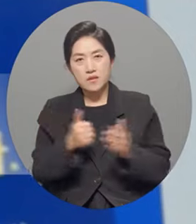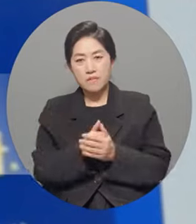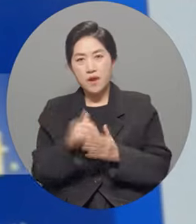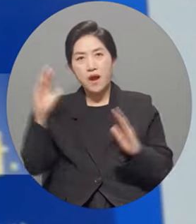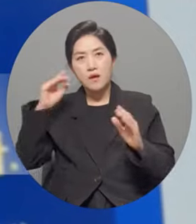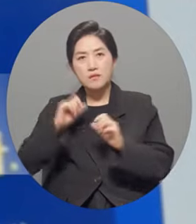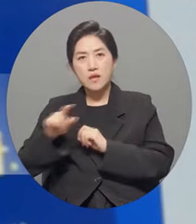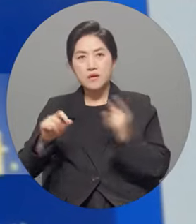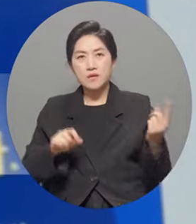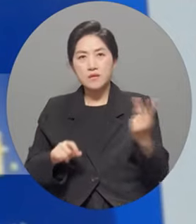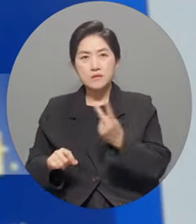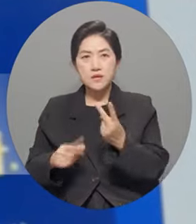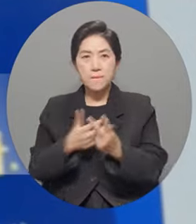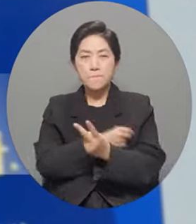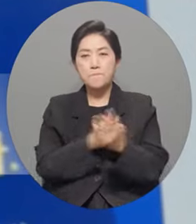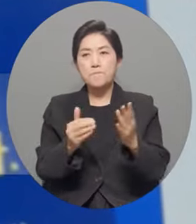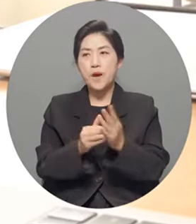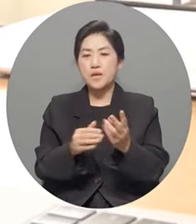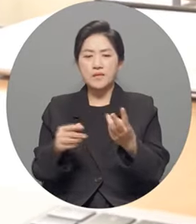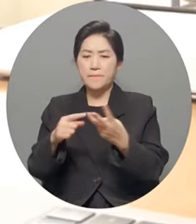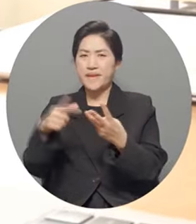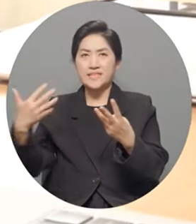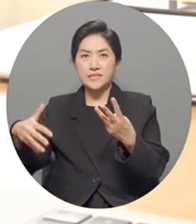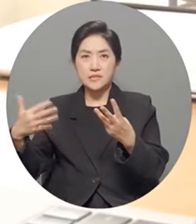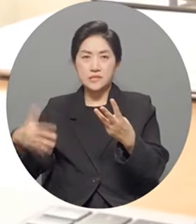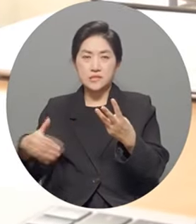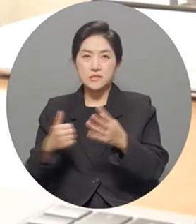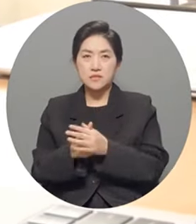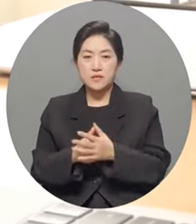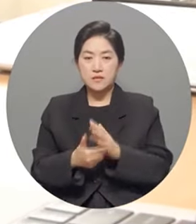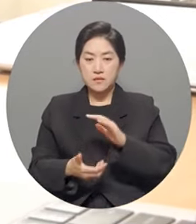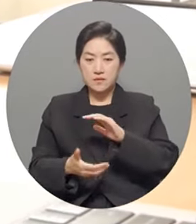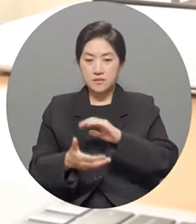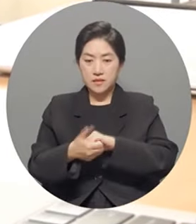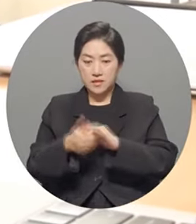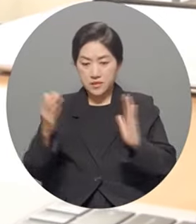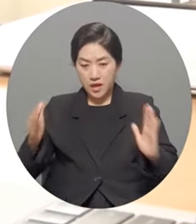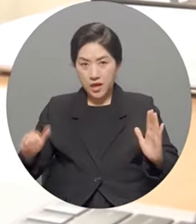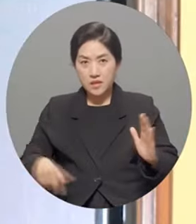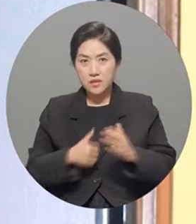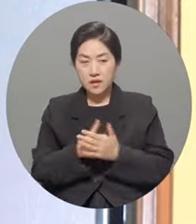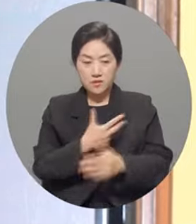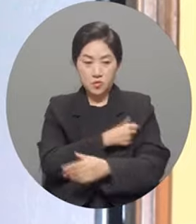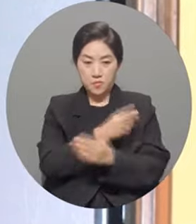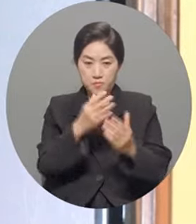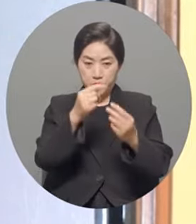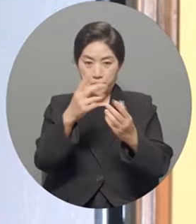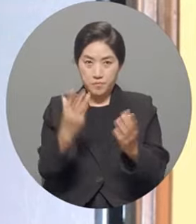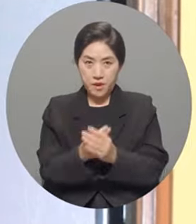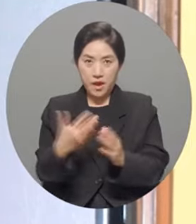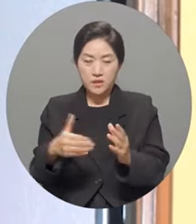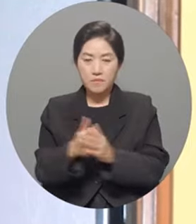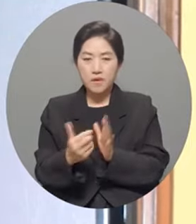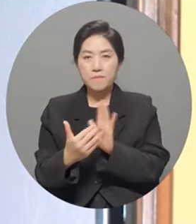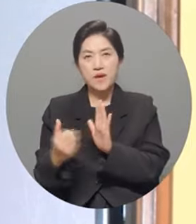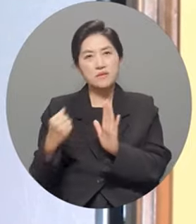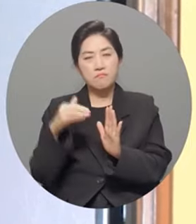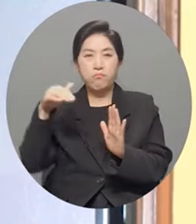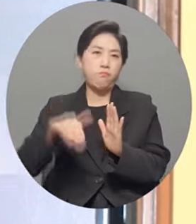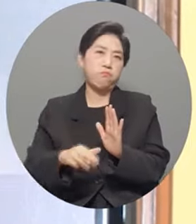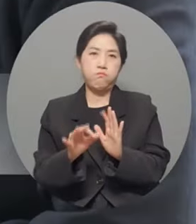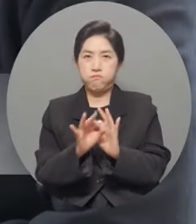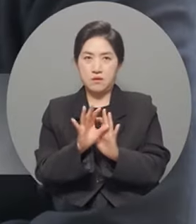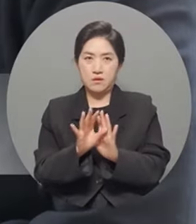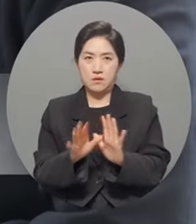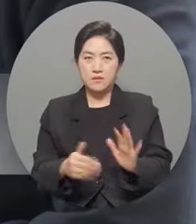학생들은 1 2차 접종만 받은 상태입니다 기한내 접종을 다 못 끝내면 항체 형성이 안 될 수도 있습니다 학생